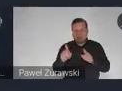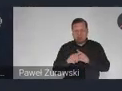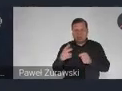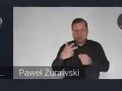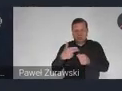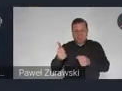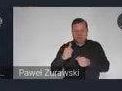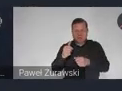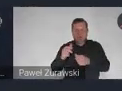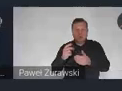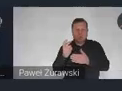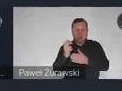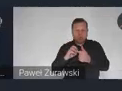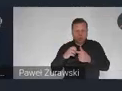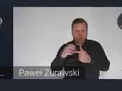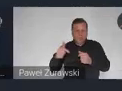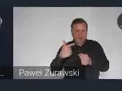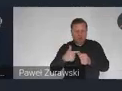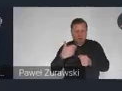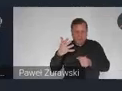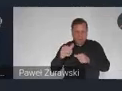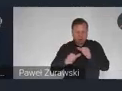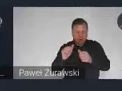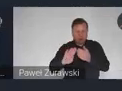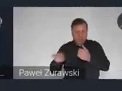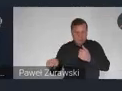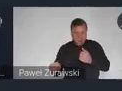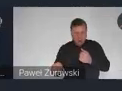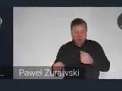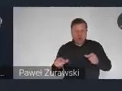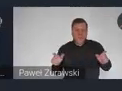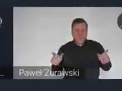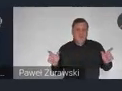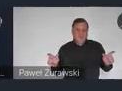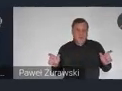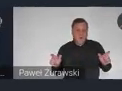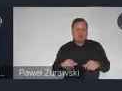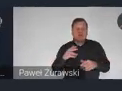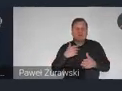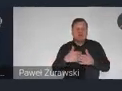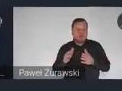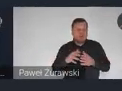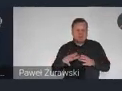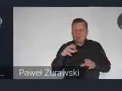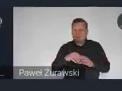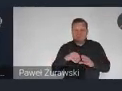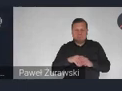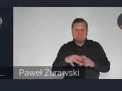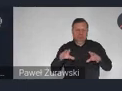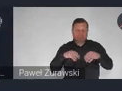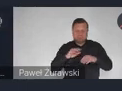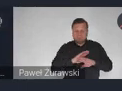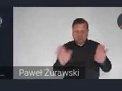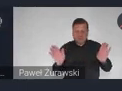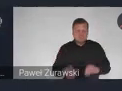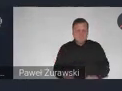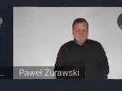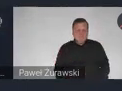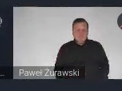grudnia 2025 będą te wydatki uznane za niekwalifikowane i